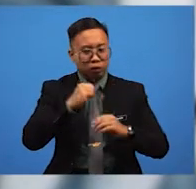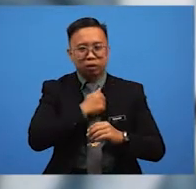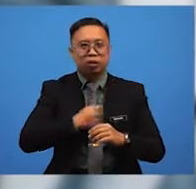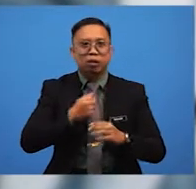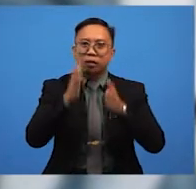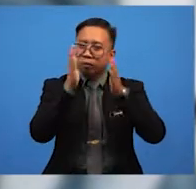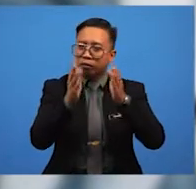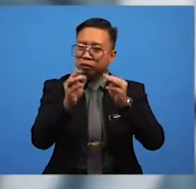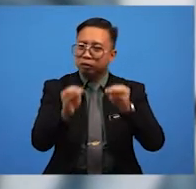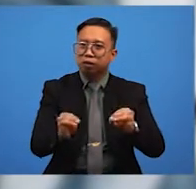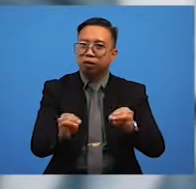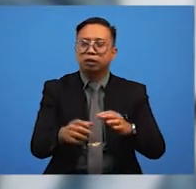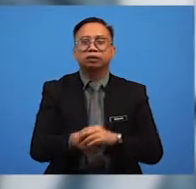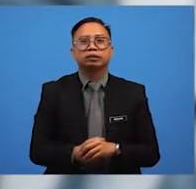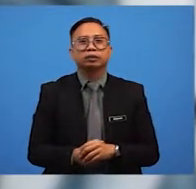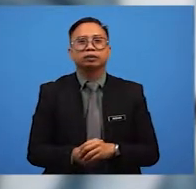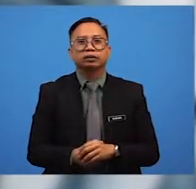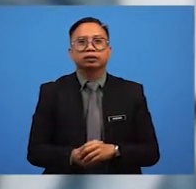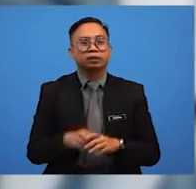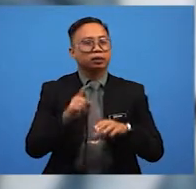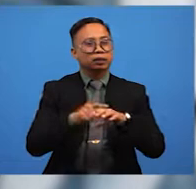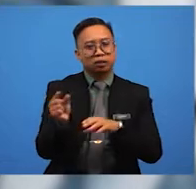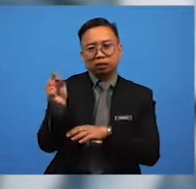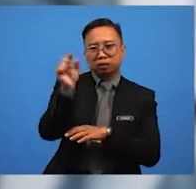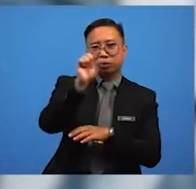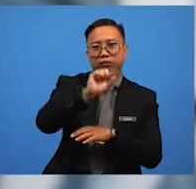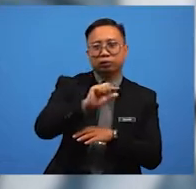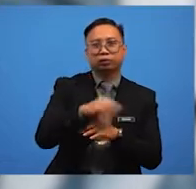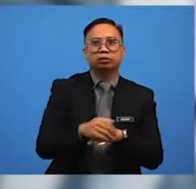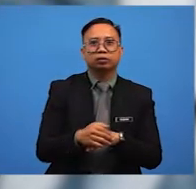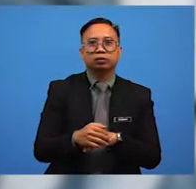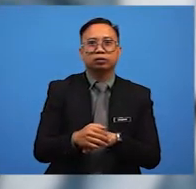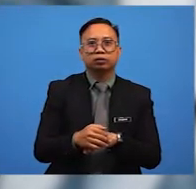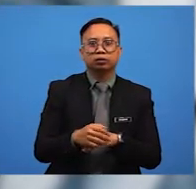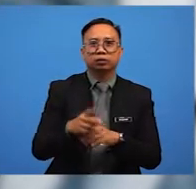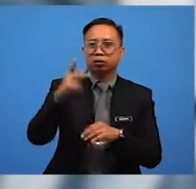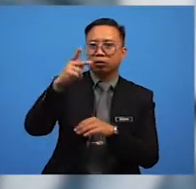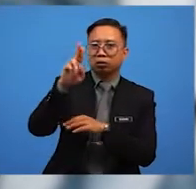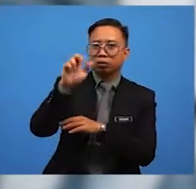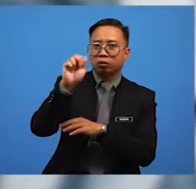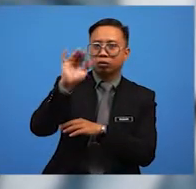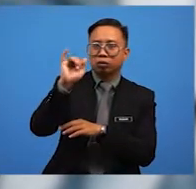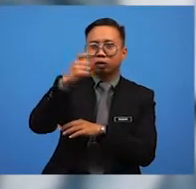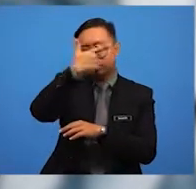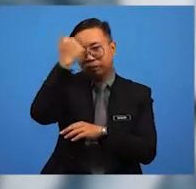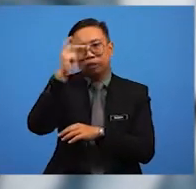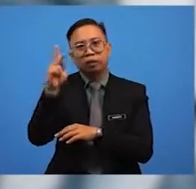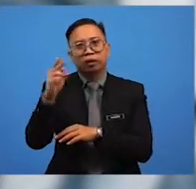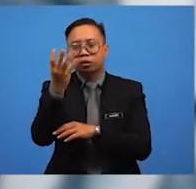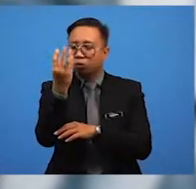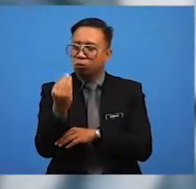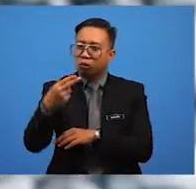Aktiviti manusia seperti pembalakan di cerun, perlombongan mineral dan pengkuarian menyebabkan luluh